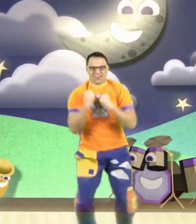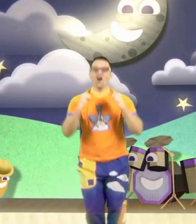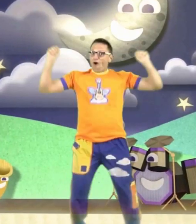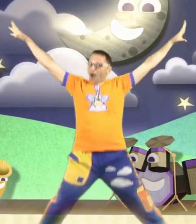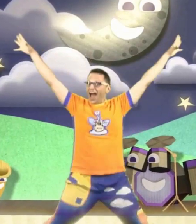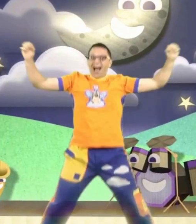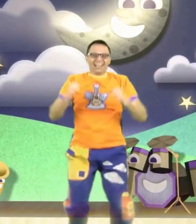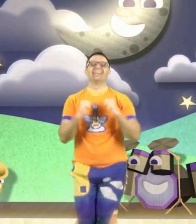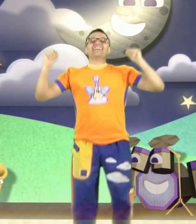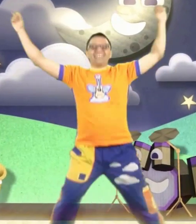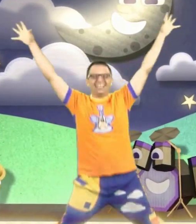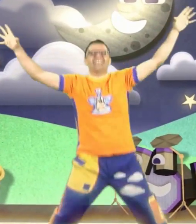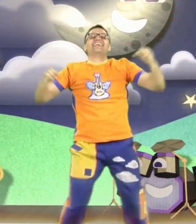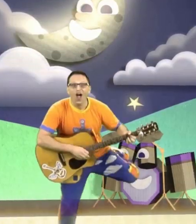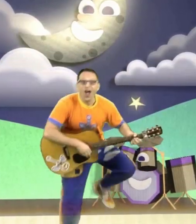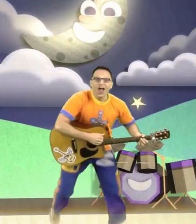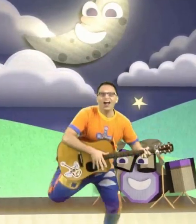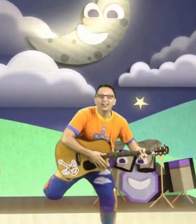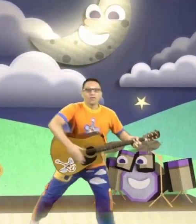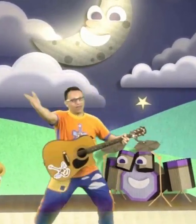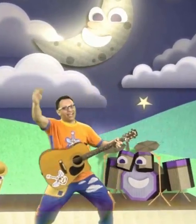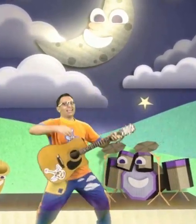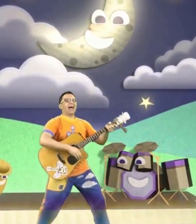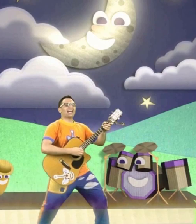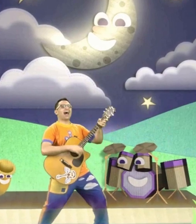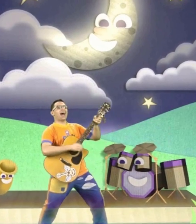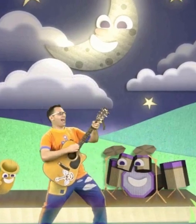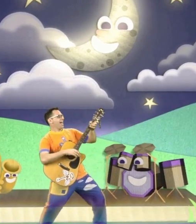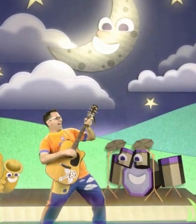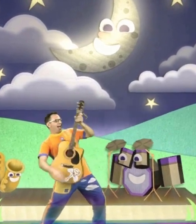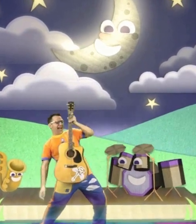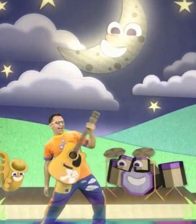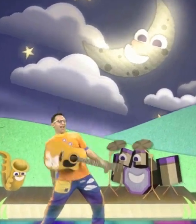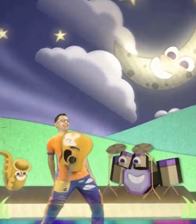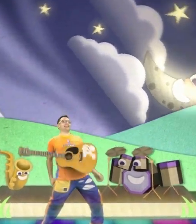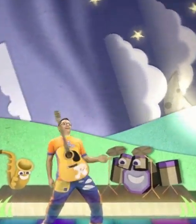ביחד, ונרקוד ביחד, ונרקוד ביחד, ונרקוד